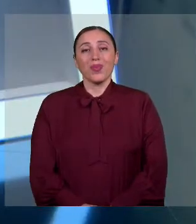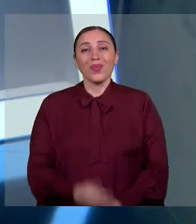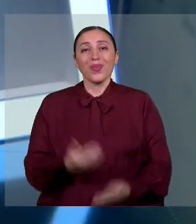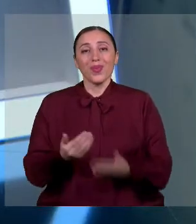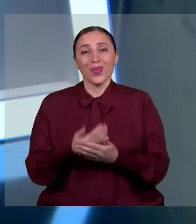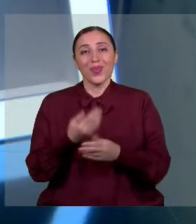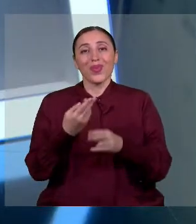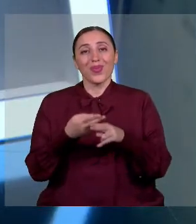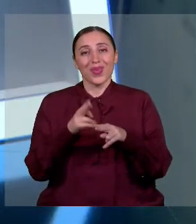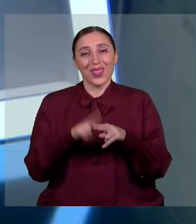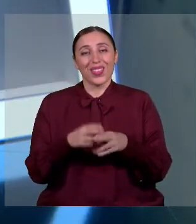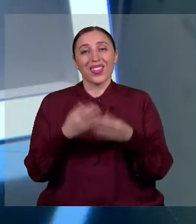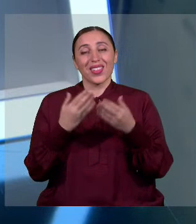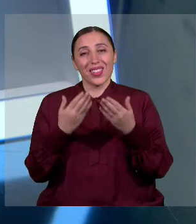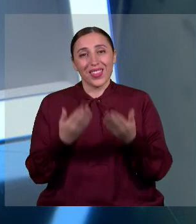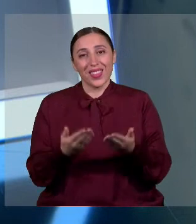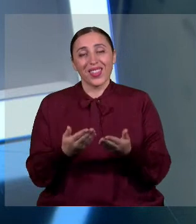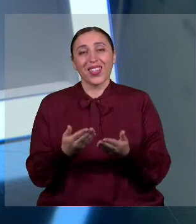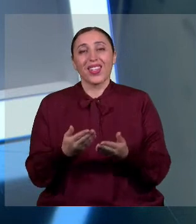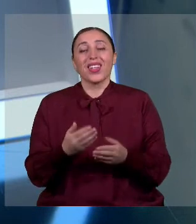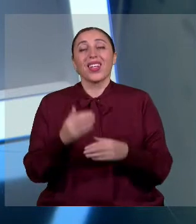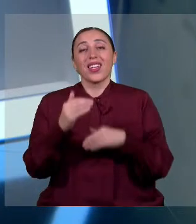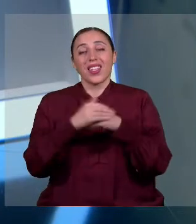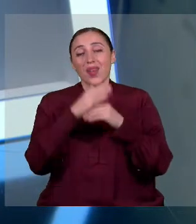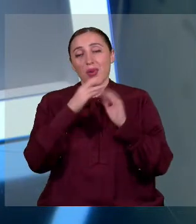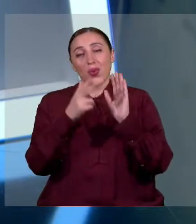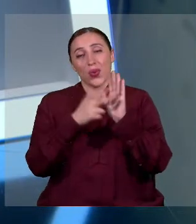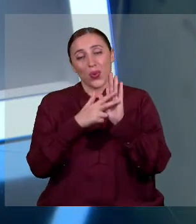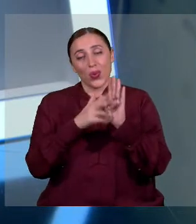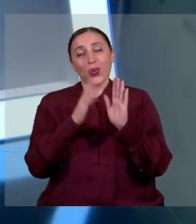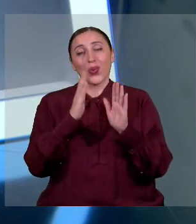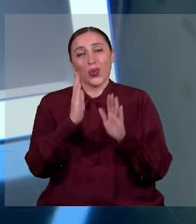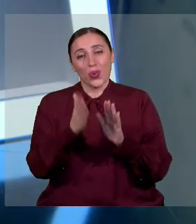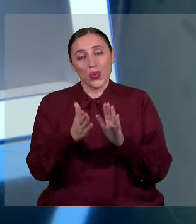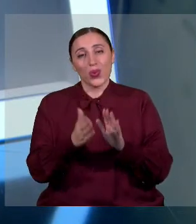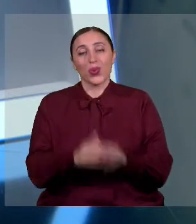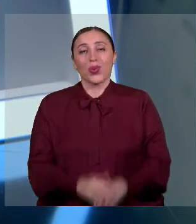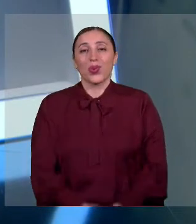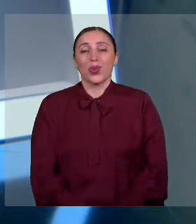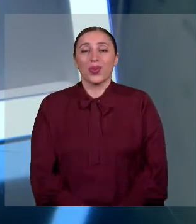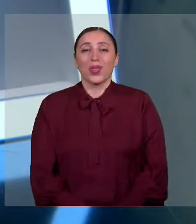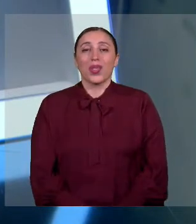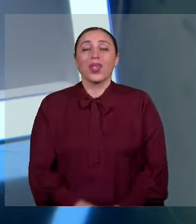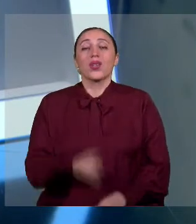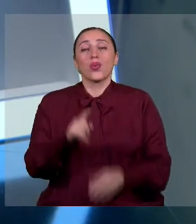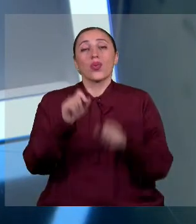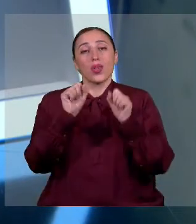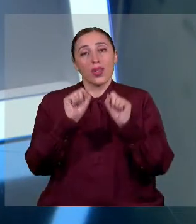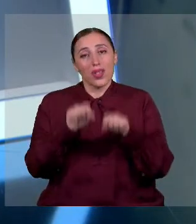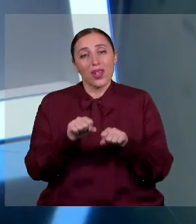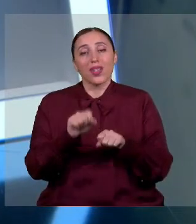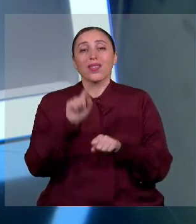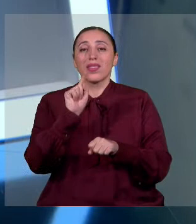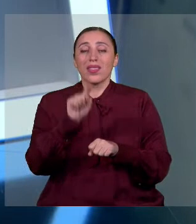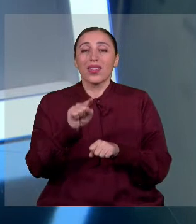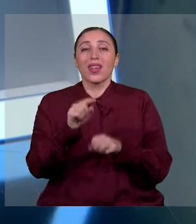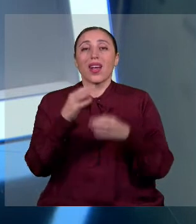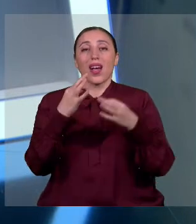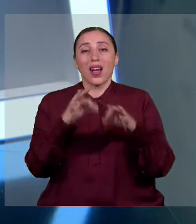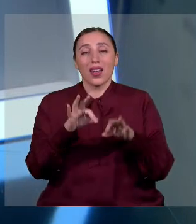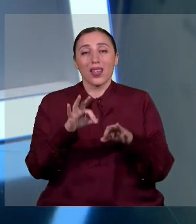Լուրերի այս ժամի թողարկմանը այսքանը, ուղիղ եթերում կլինենք նաև ժամը 20-ին, մինչ այդ շարունակեք հետևել մեր